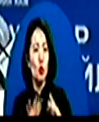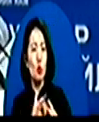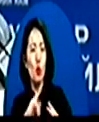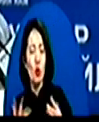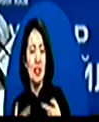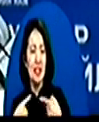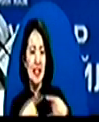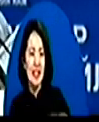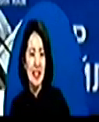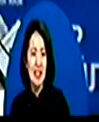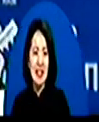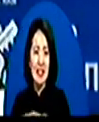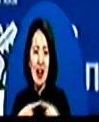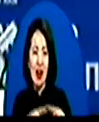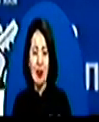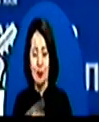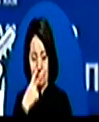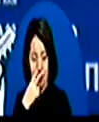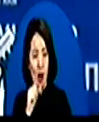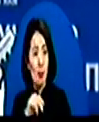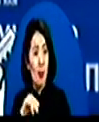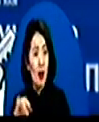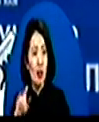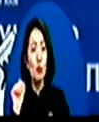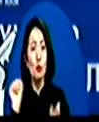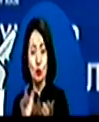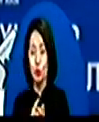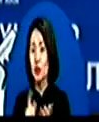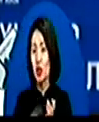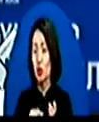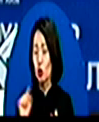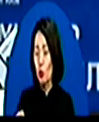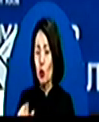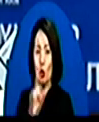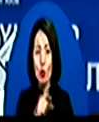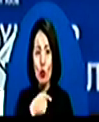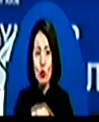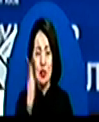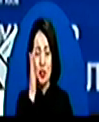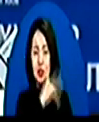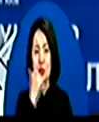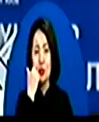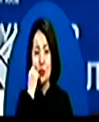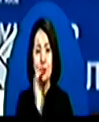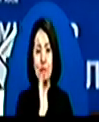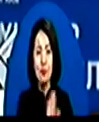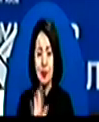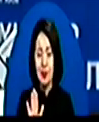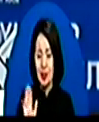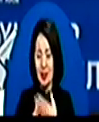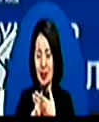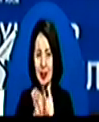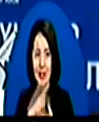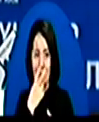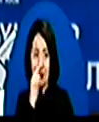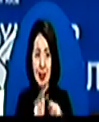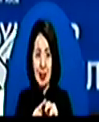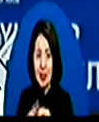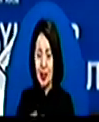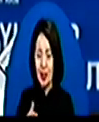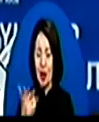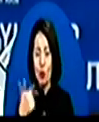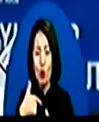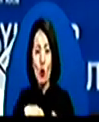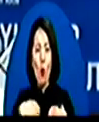дижитал харалттай эрэнтгийн аппарат бол төлийн чухал юм аа. Одоо хүмүүсийнхээ эрүүл мэндийг одоо цаашд нь хянах, ялангуяа тэр